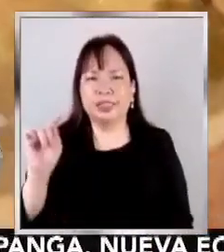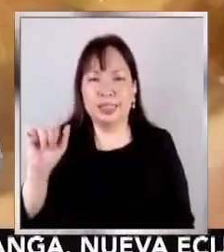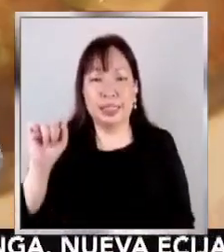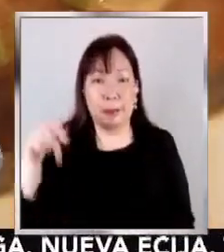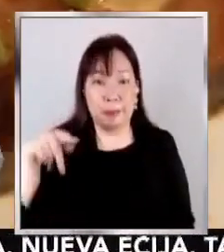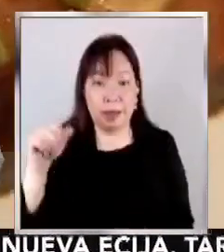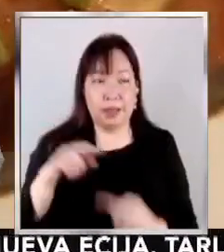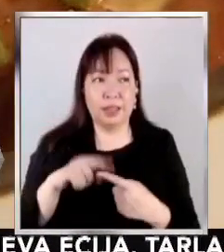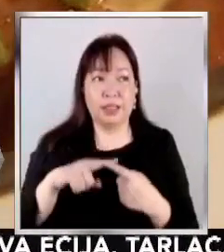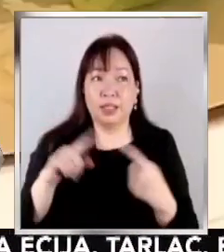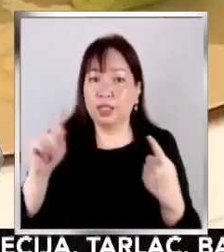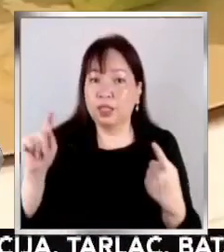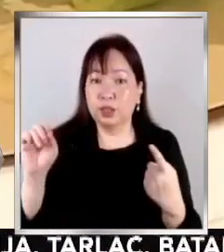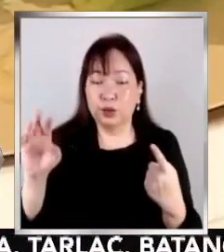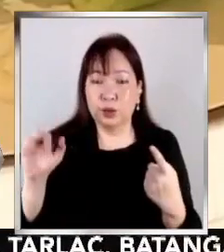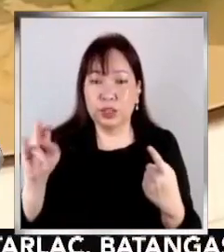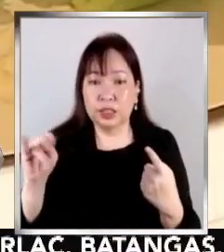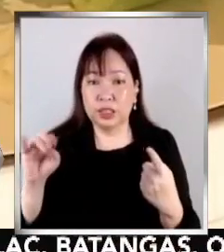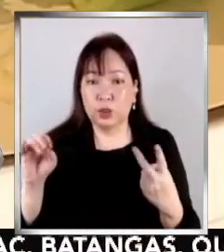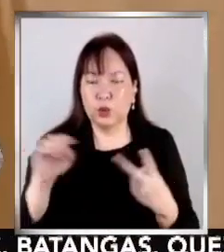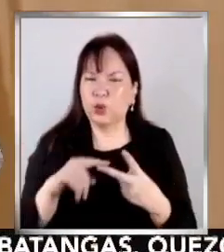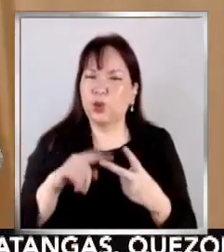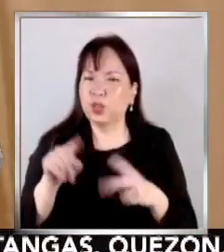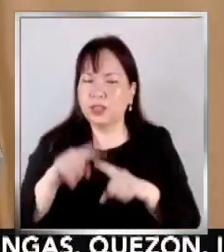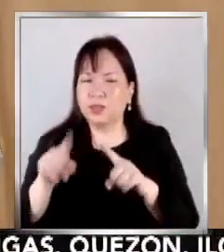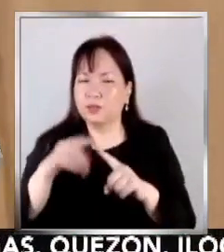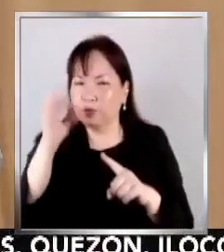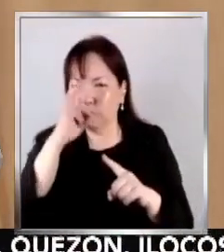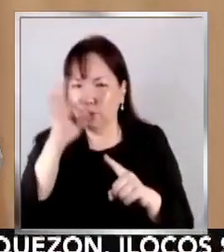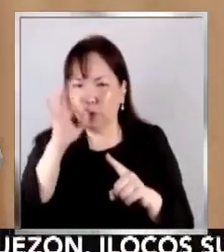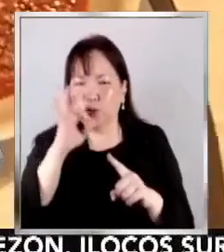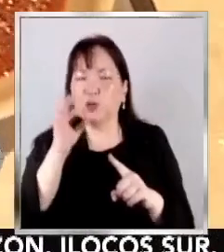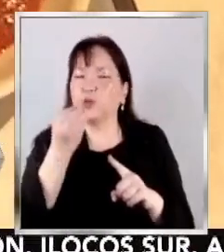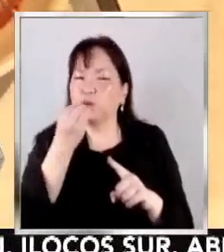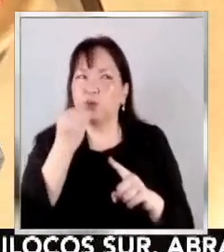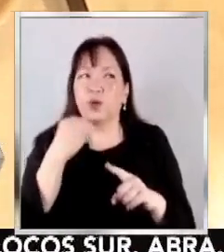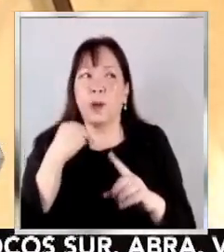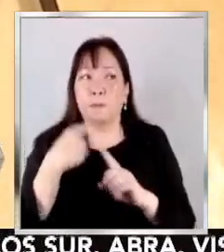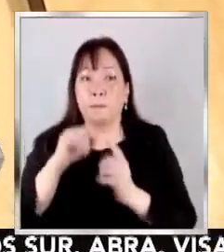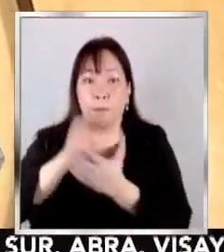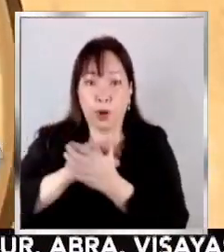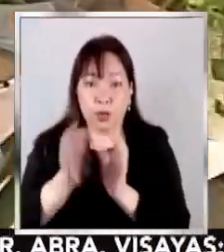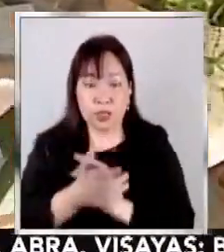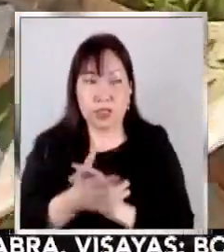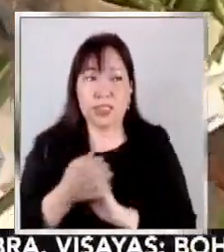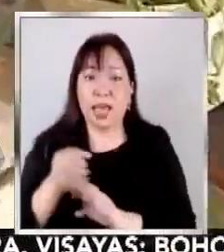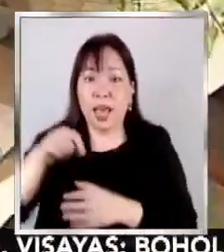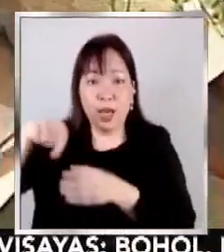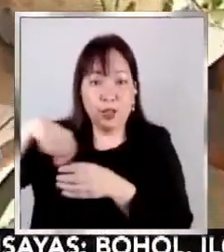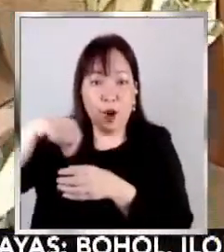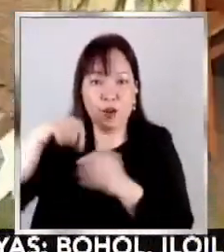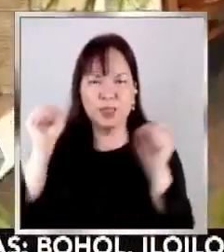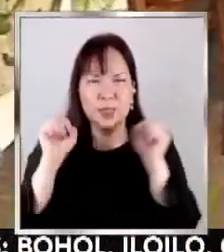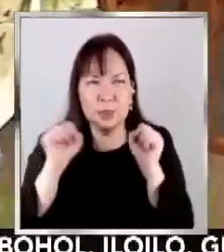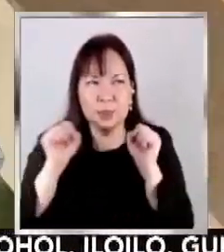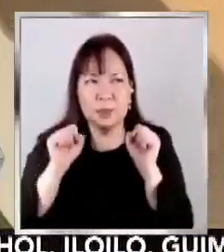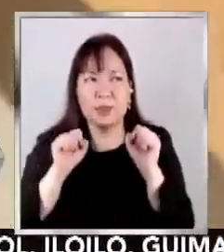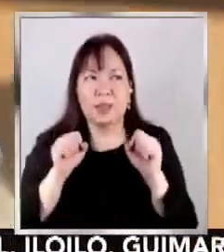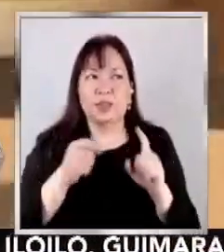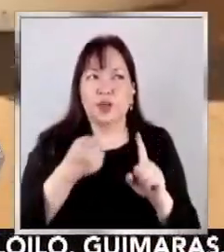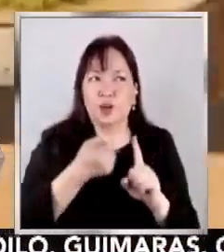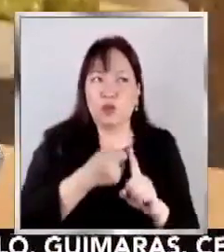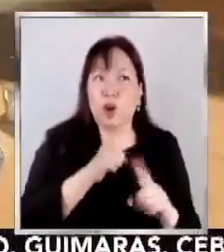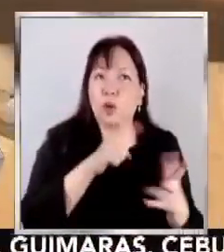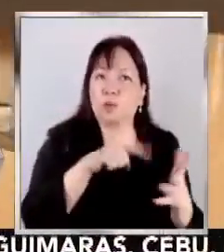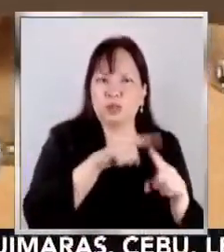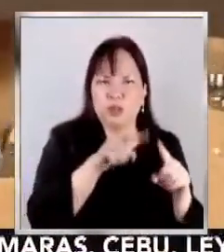mang pagkaing Pinoy. Gayon din ang burgers at iced coffee. From food tasting, construction ng restaurant, hanggang